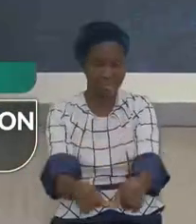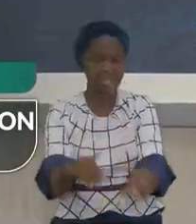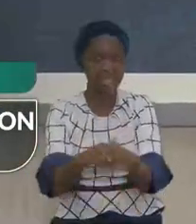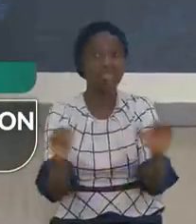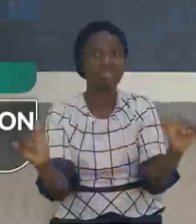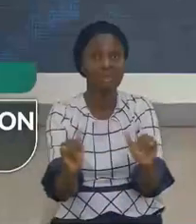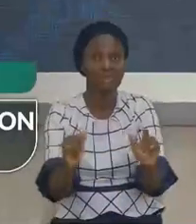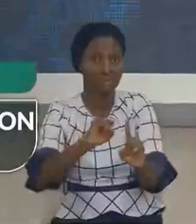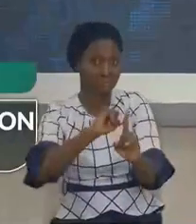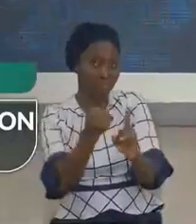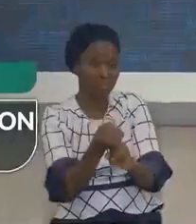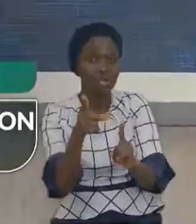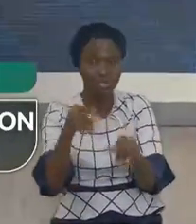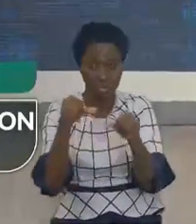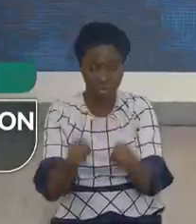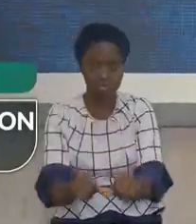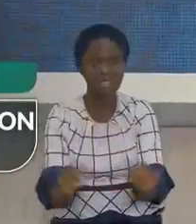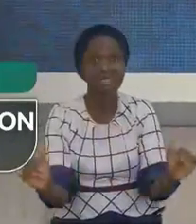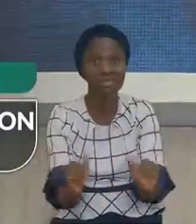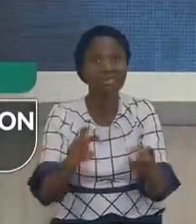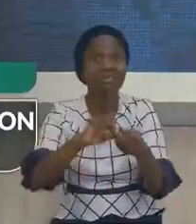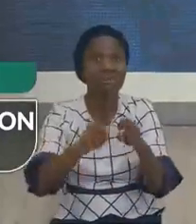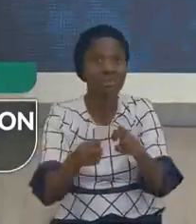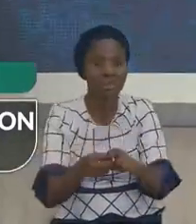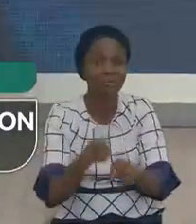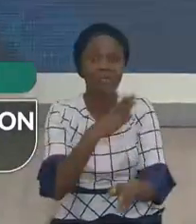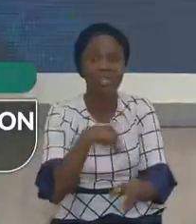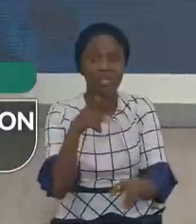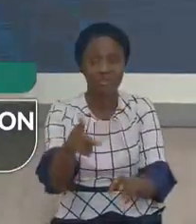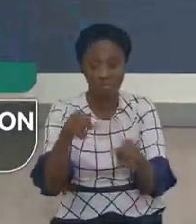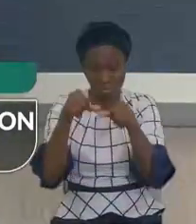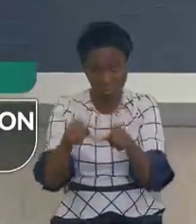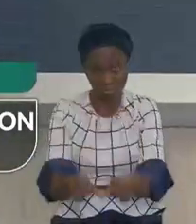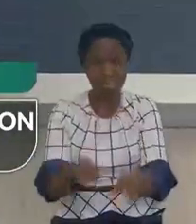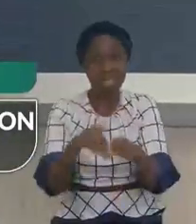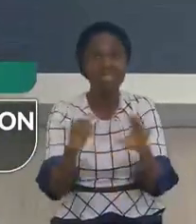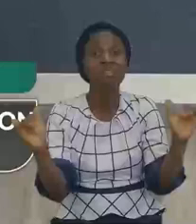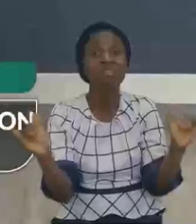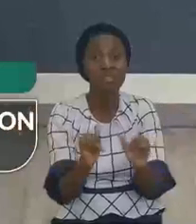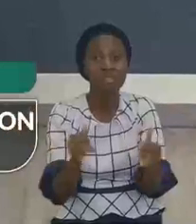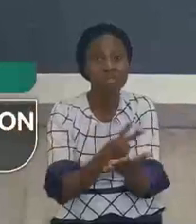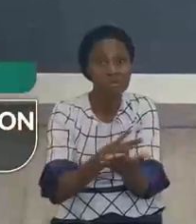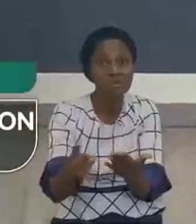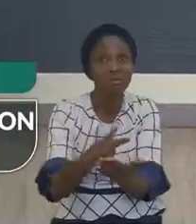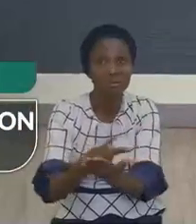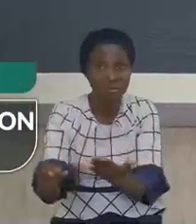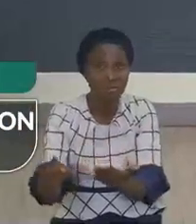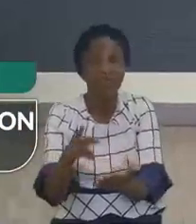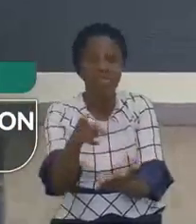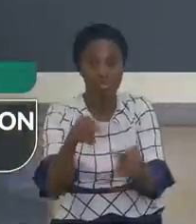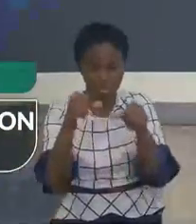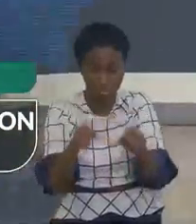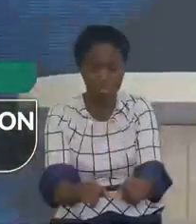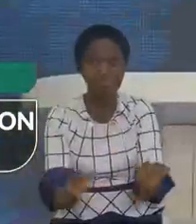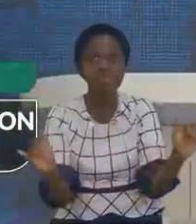problème. Tu es resté dans le même échec. Tu es resté dans les mêmes